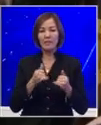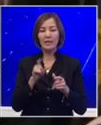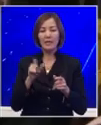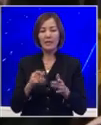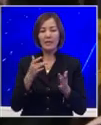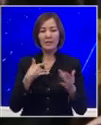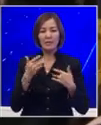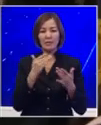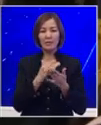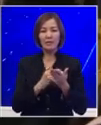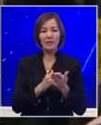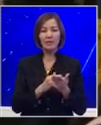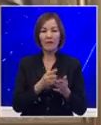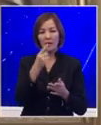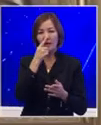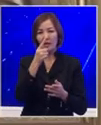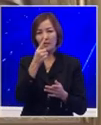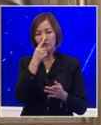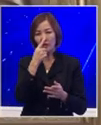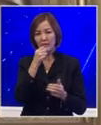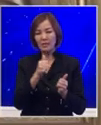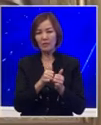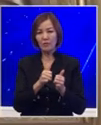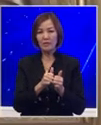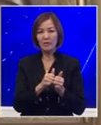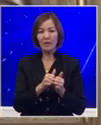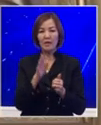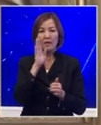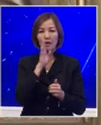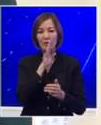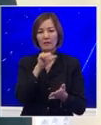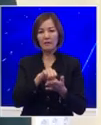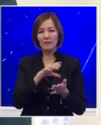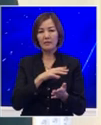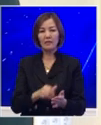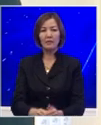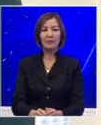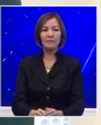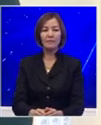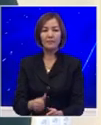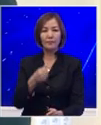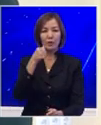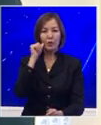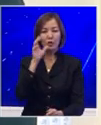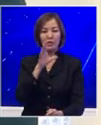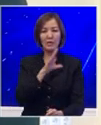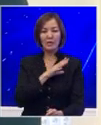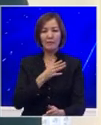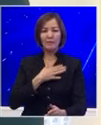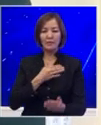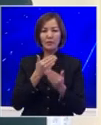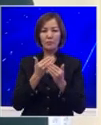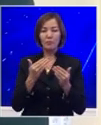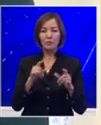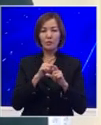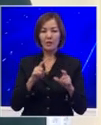концертке Қарасай ауданы мен алыс жақын аудандардың ақсақалдары, аналар қатысты. Кеше ғана біздің музейге дала әуені